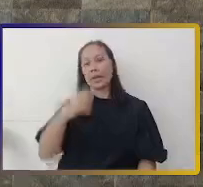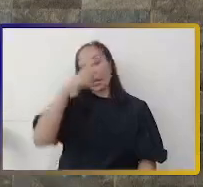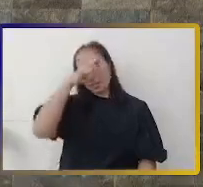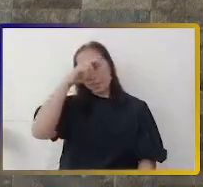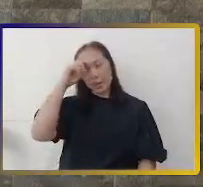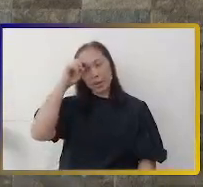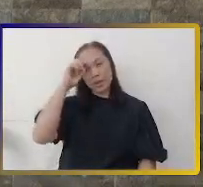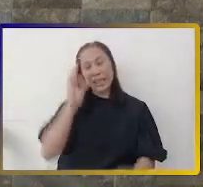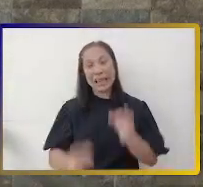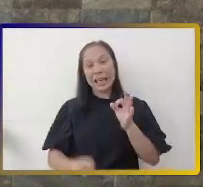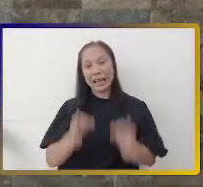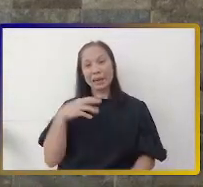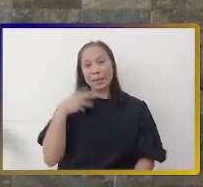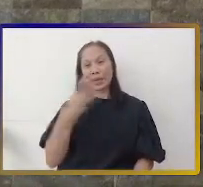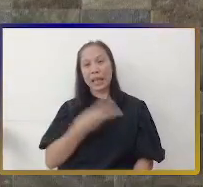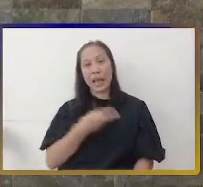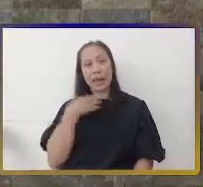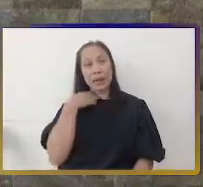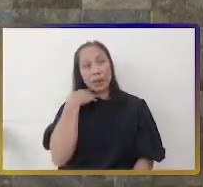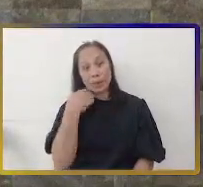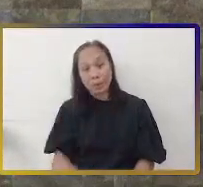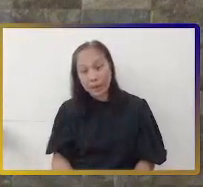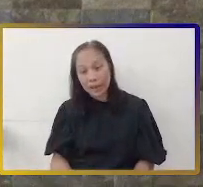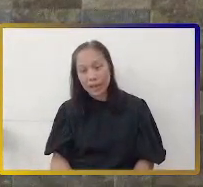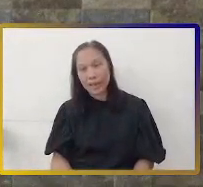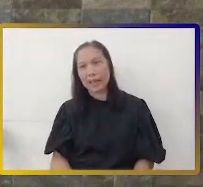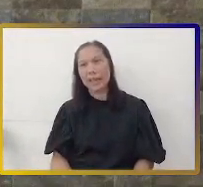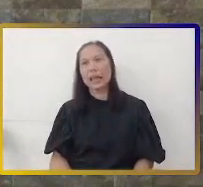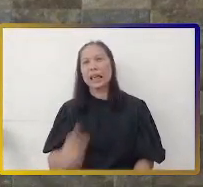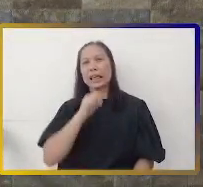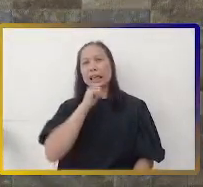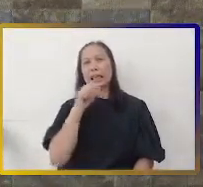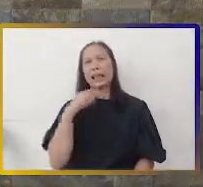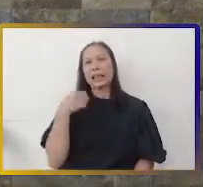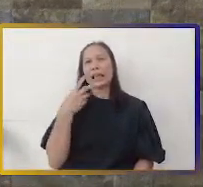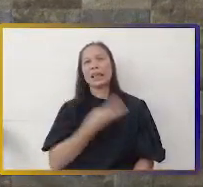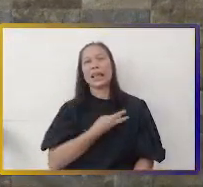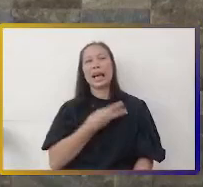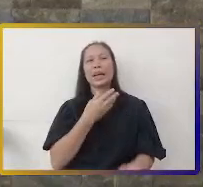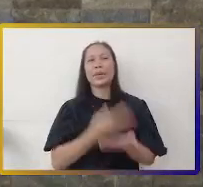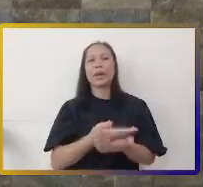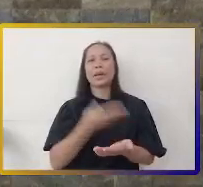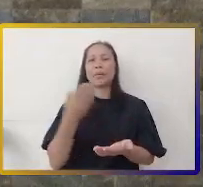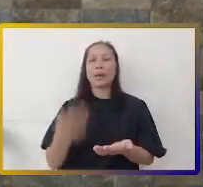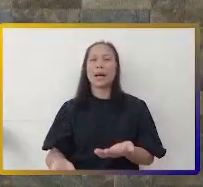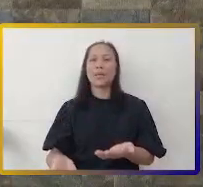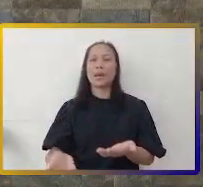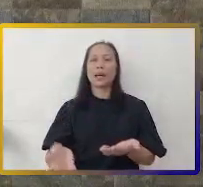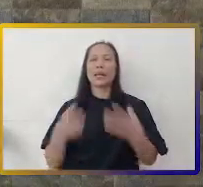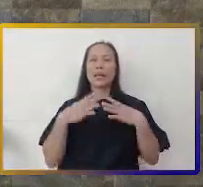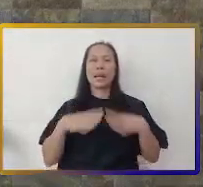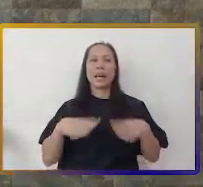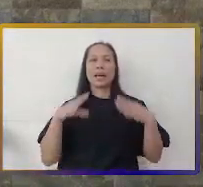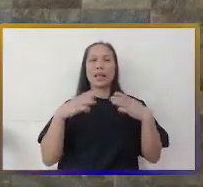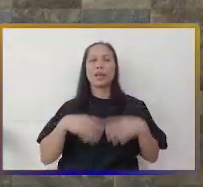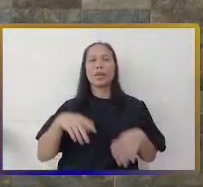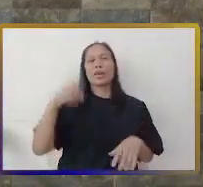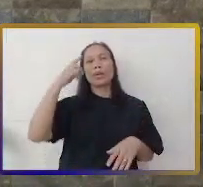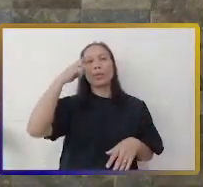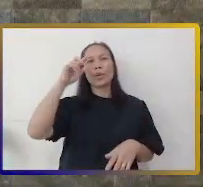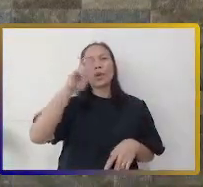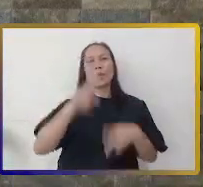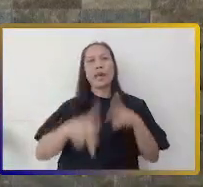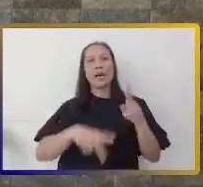damit yung bangkay hindi ka na isang beses mo na lang pala bibilhan p nakahiga